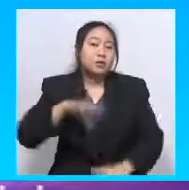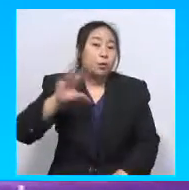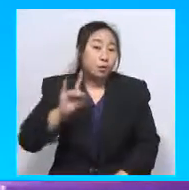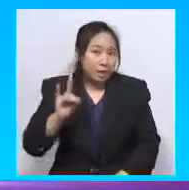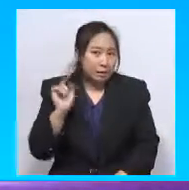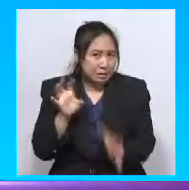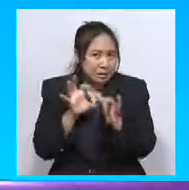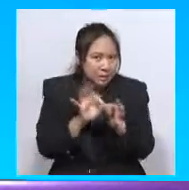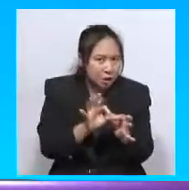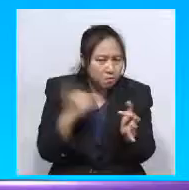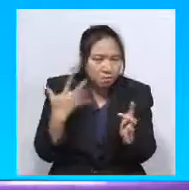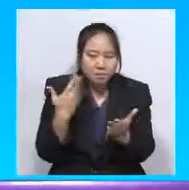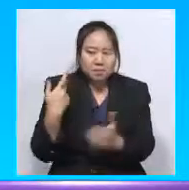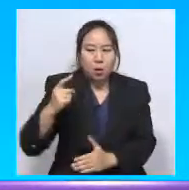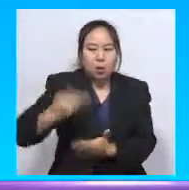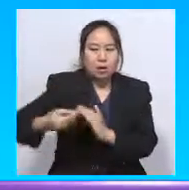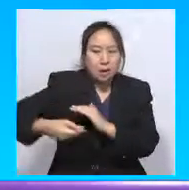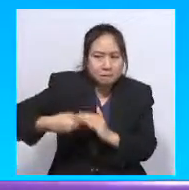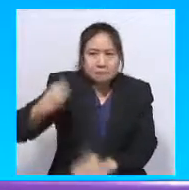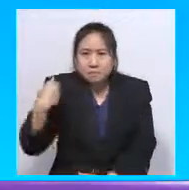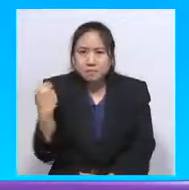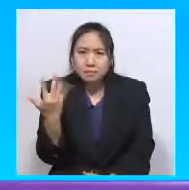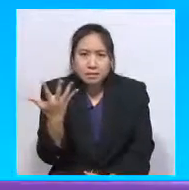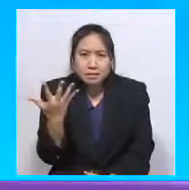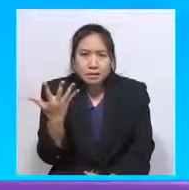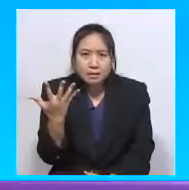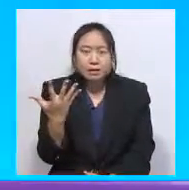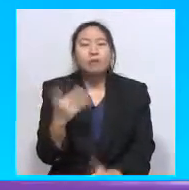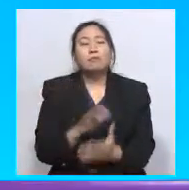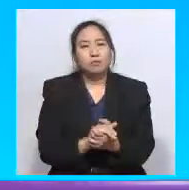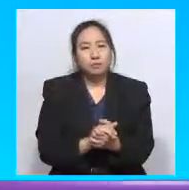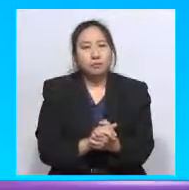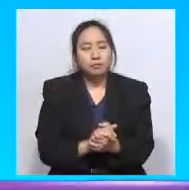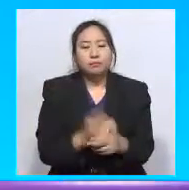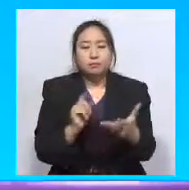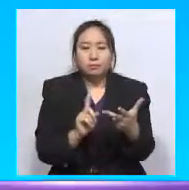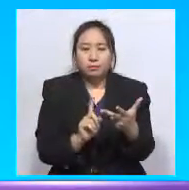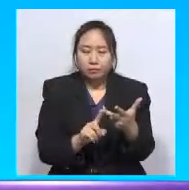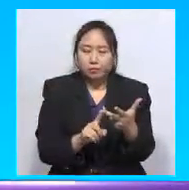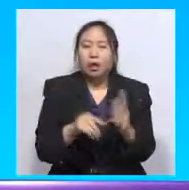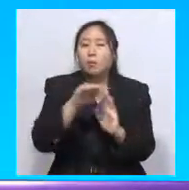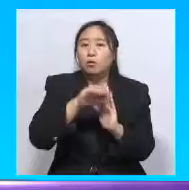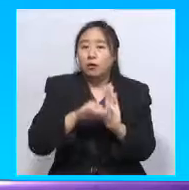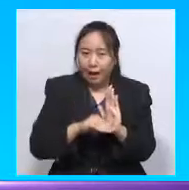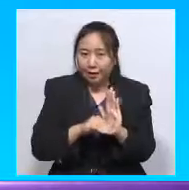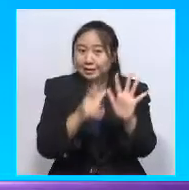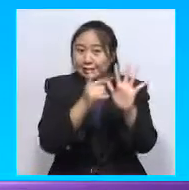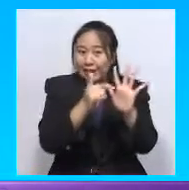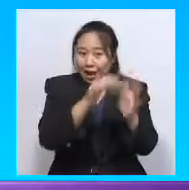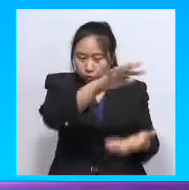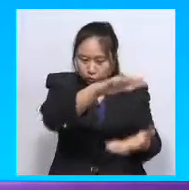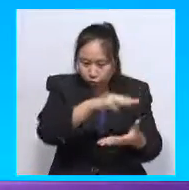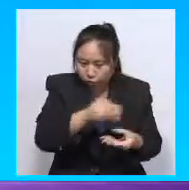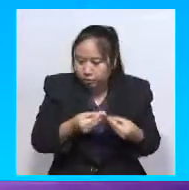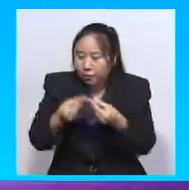ข้าไปมีส่วนเกี่ยวข้องกับผลประโยชน์แล้วก็เป็นผลประโยชน์เนี่ยโดยชอบด้วยกฎหมายหรือไม่นะครับแล้วก็กระบวนการที่จะนำวัคซีนไปแจกจ่าย